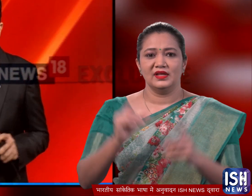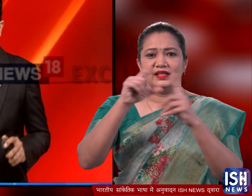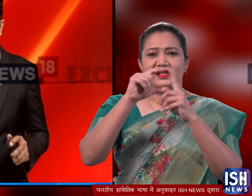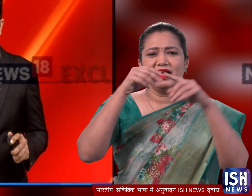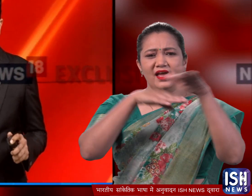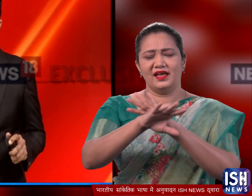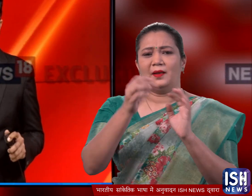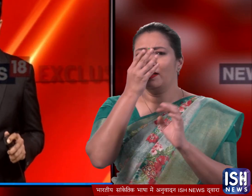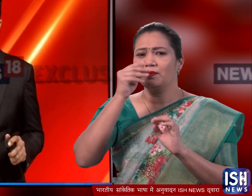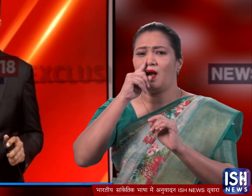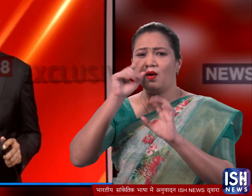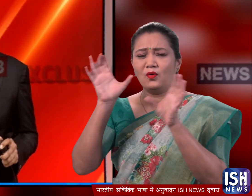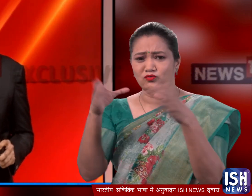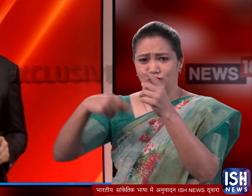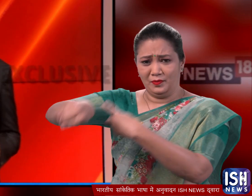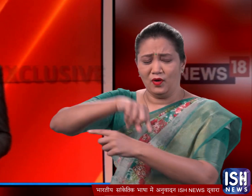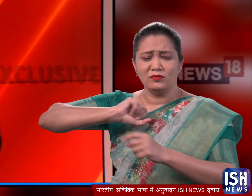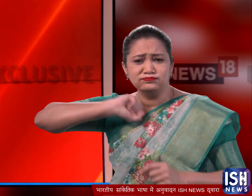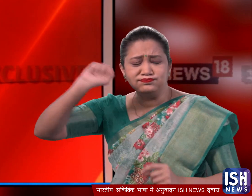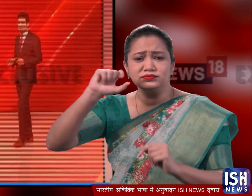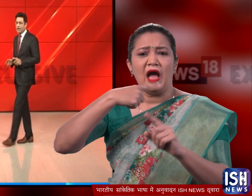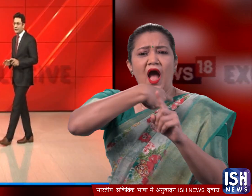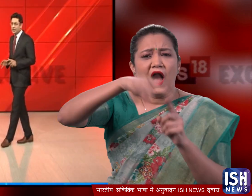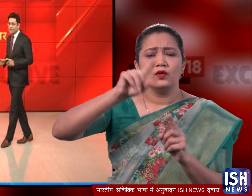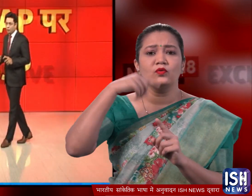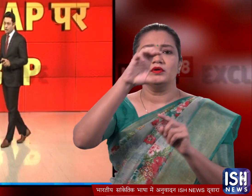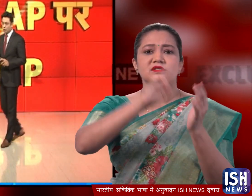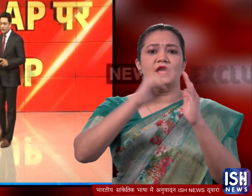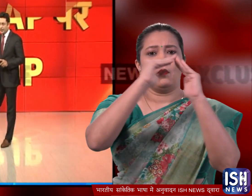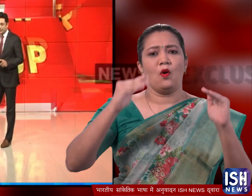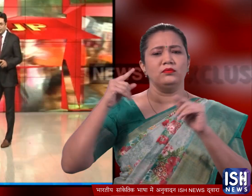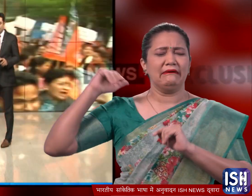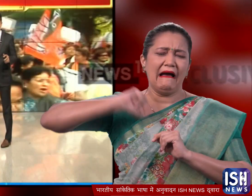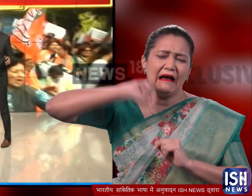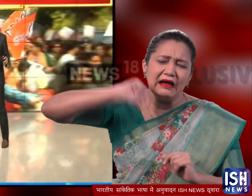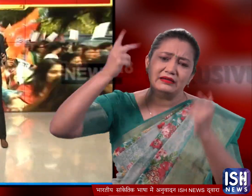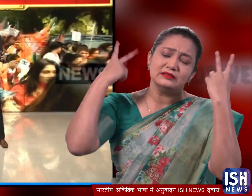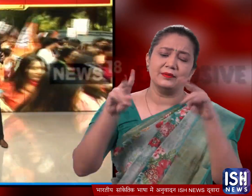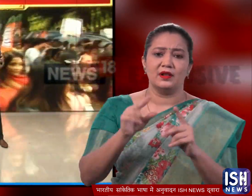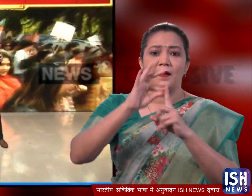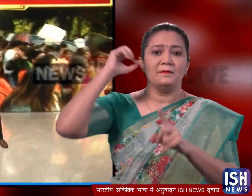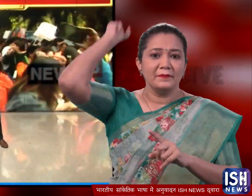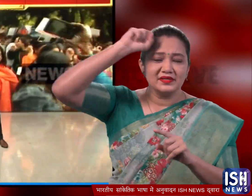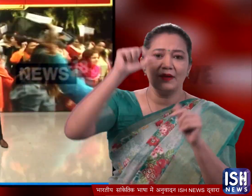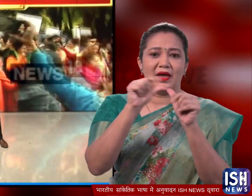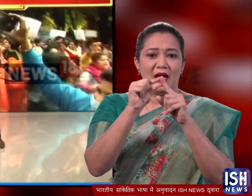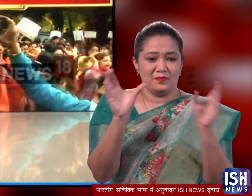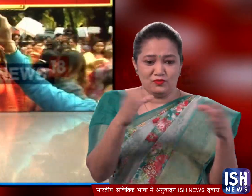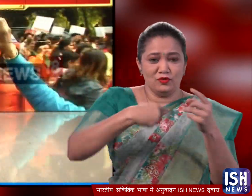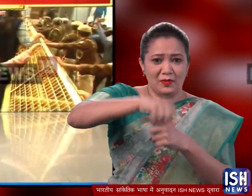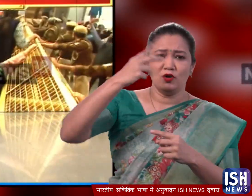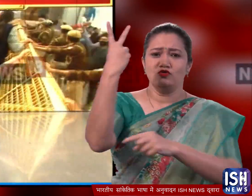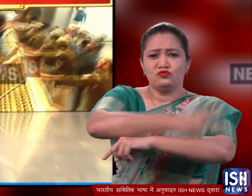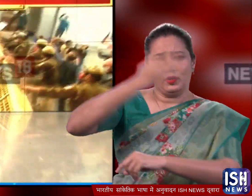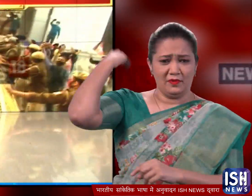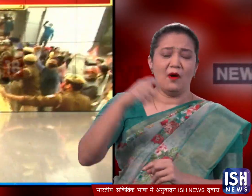दिल्ली में बीजेपी महिला मोर्चा की कार्यकर्ताओं ने मुख्यमंत्री अरविंद केजरीवाल के खिलाफ मोर्चा खोल दिया। पंजाब में आम आदमी पार्टी ने 2 दिन पहले